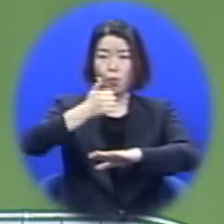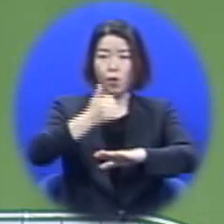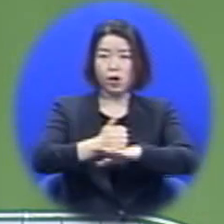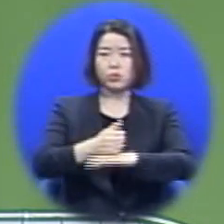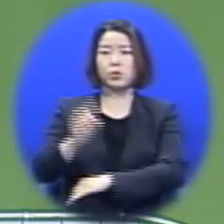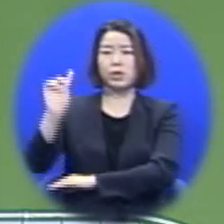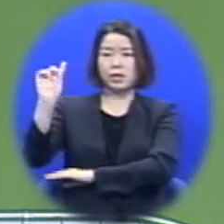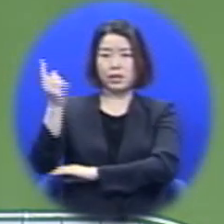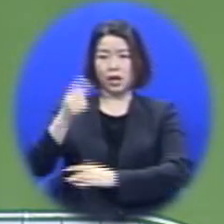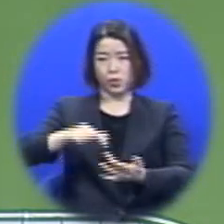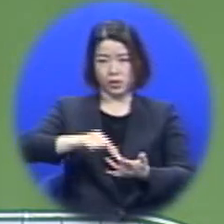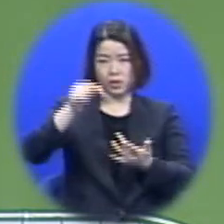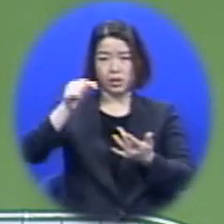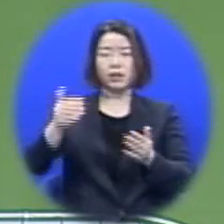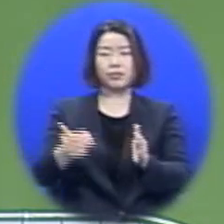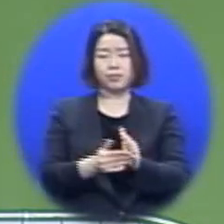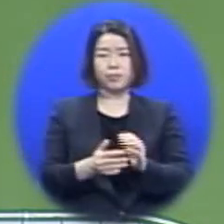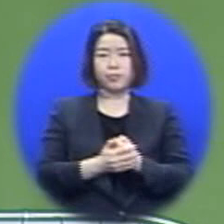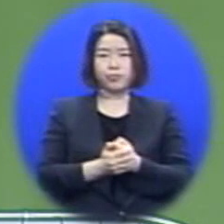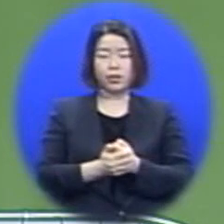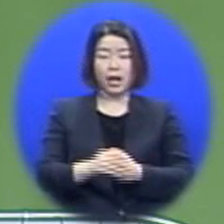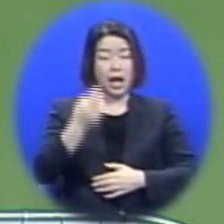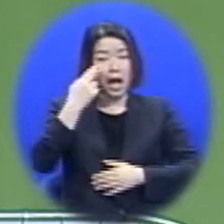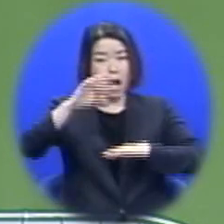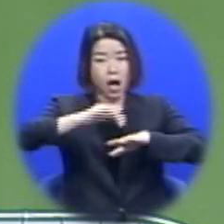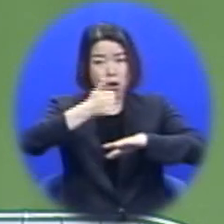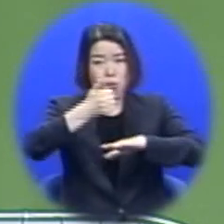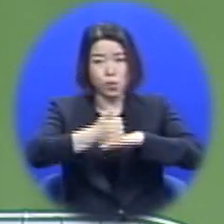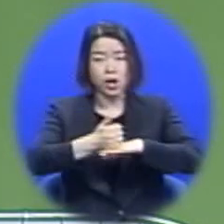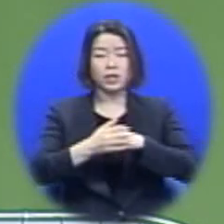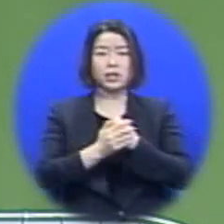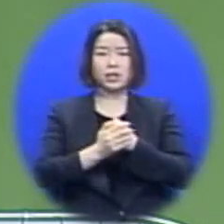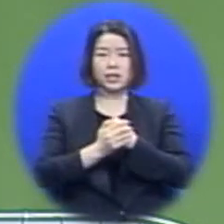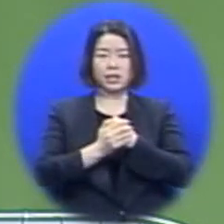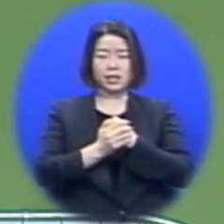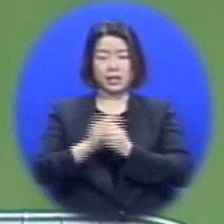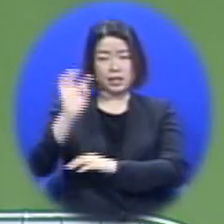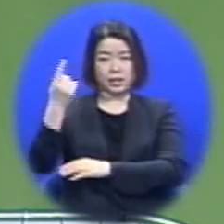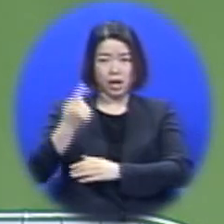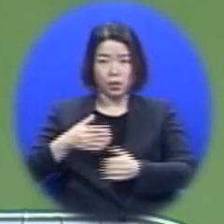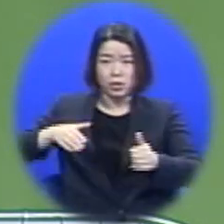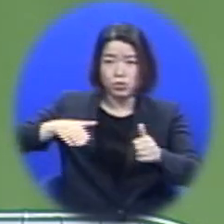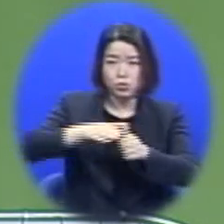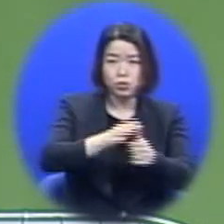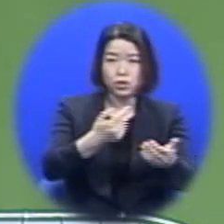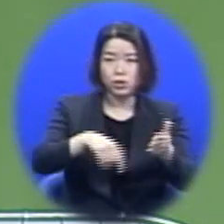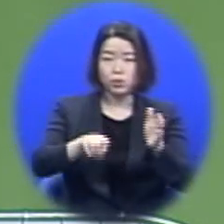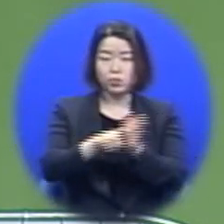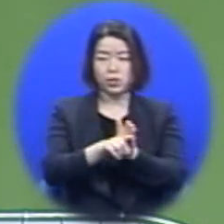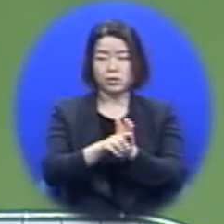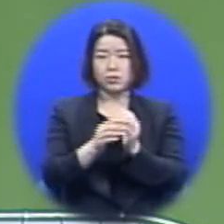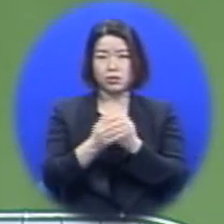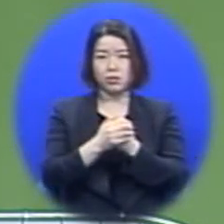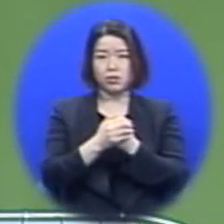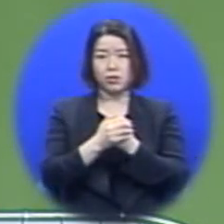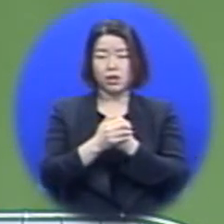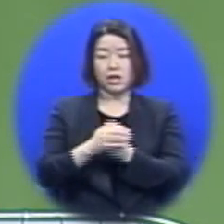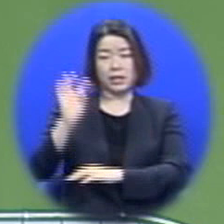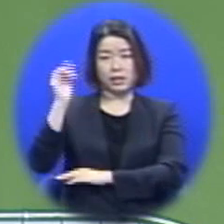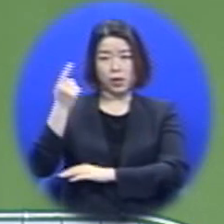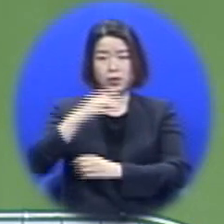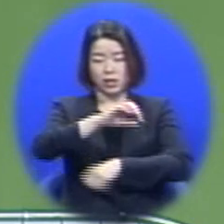거예요. 사울 왕이 다윗을 죽이려고 왔다가 두 번이나 다윗에게 죽을